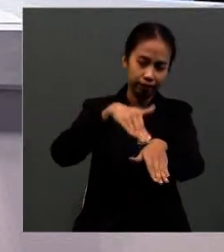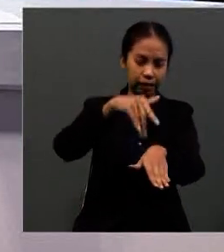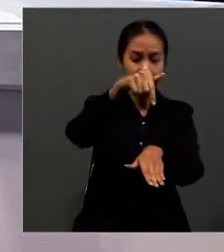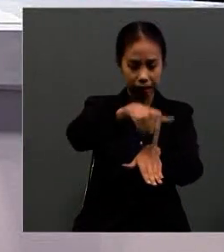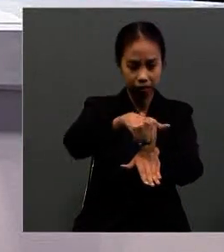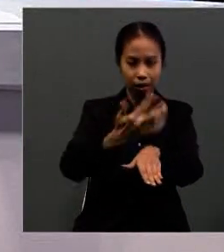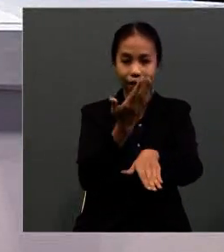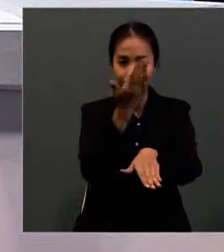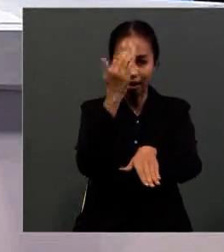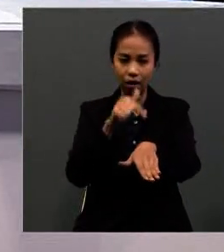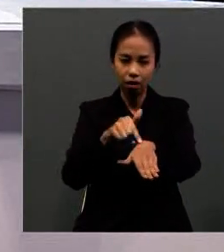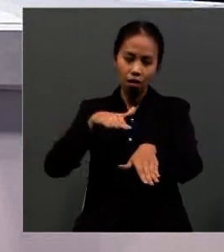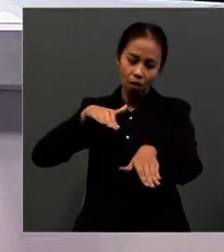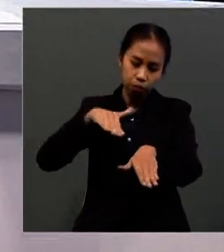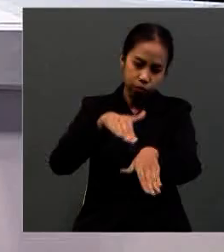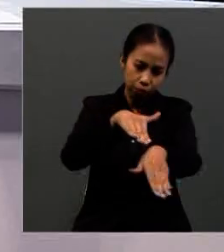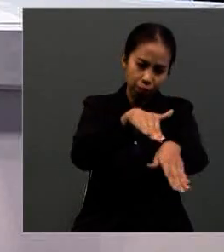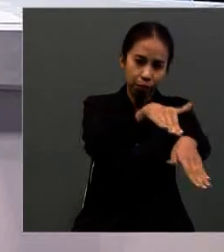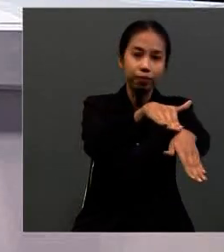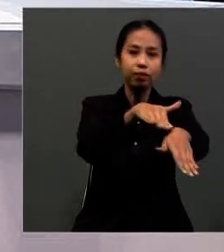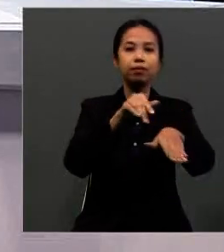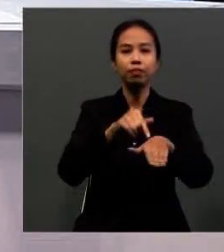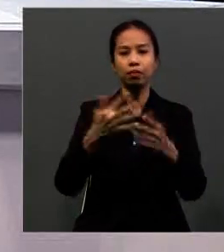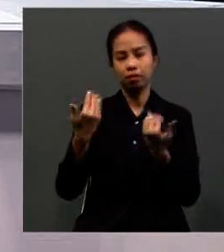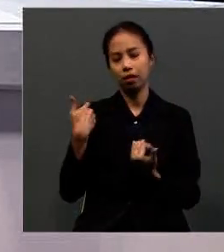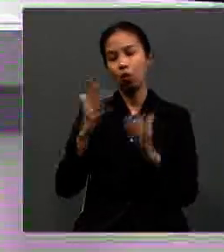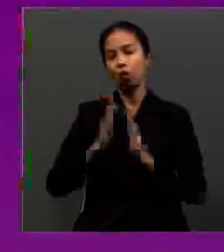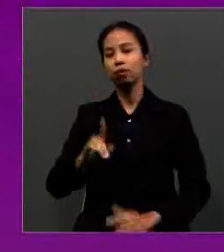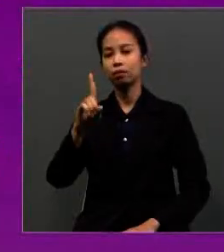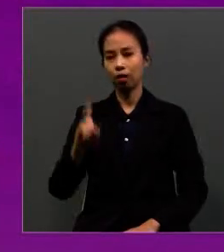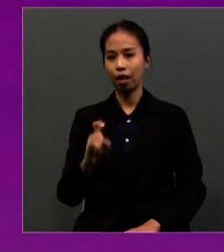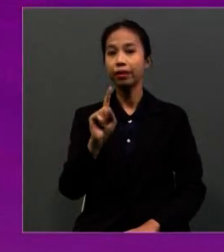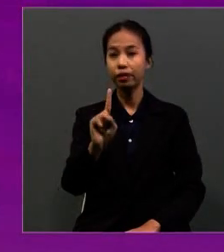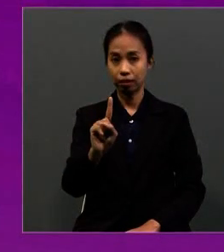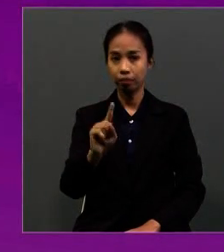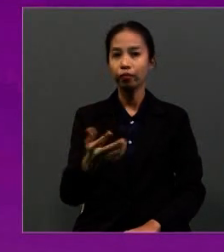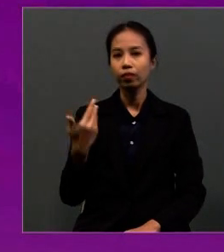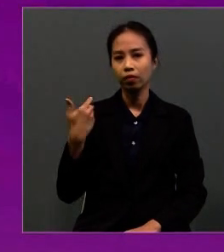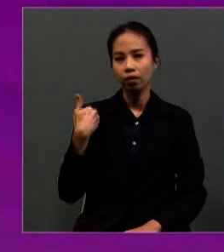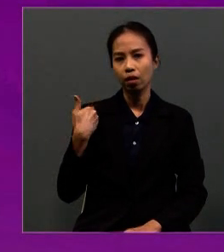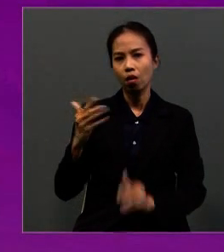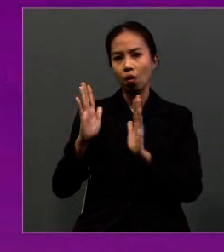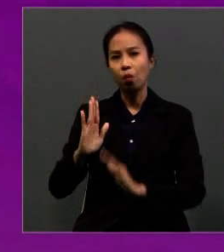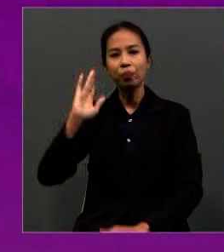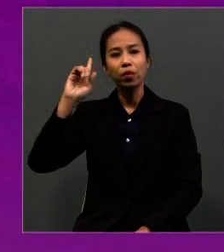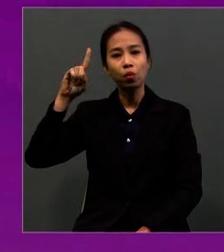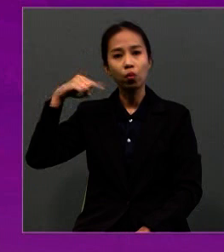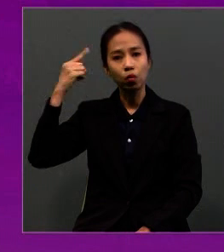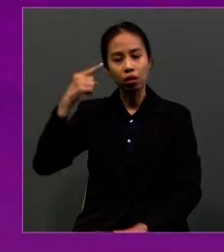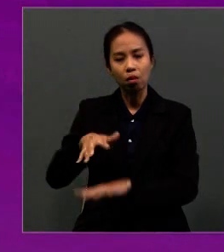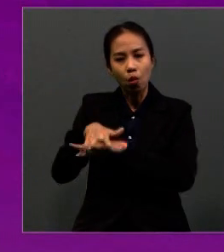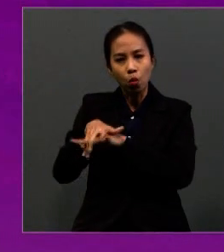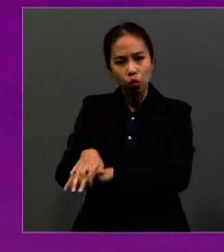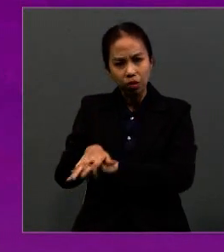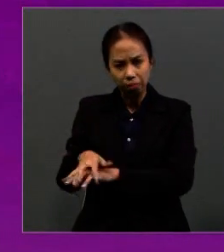ยู่ด้านหน้ากวาดไปตามเนินเขาเลยครับคุณผู้ชมครับมีผู้เสียชีวิต1รายซึ่งเจ้าหน้าที่กู้ชีพหญิงครับและได้รับบาด